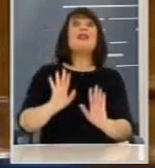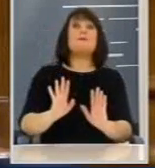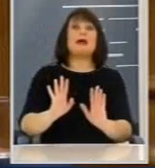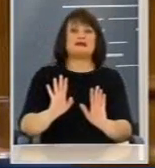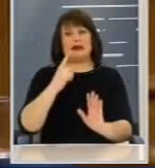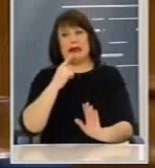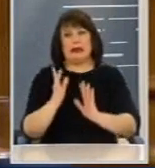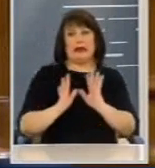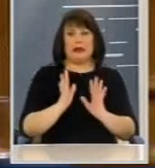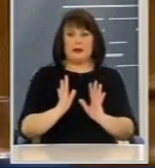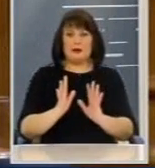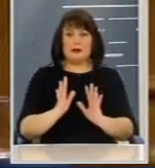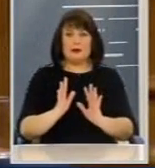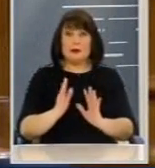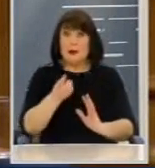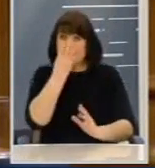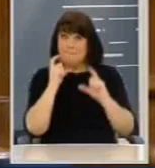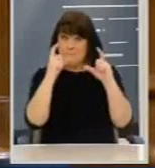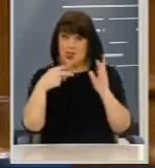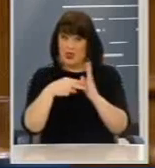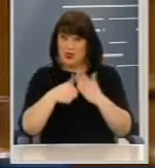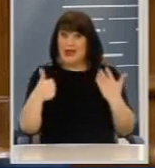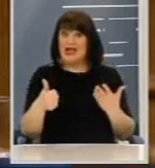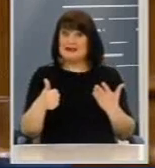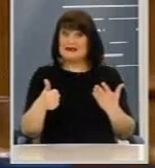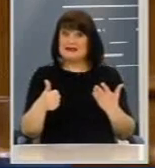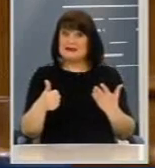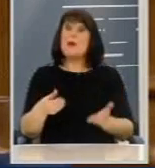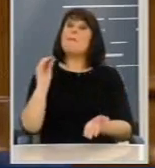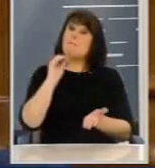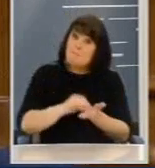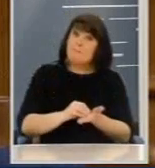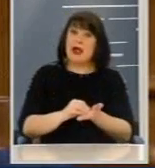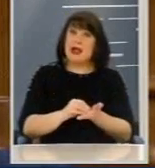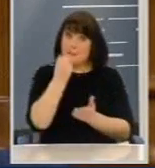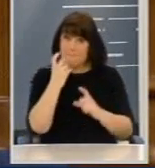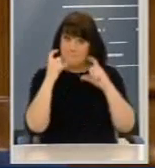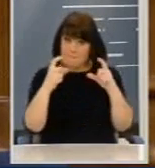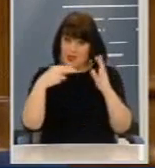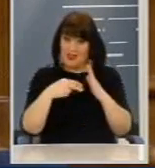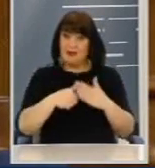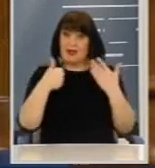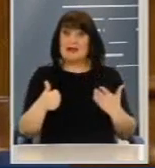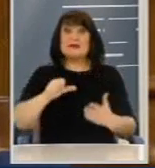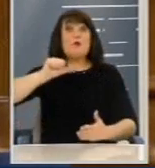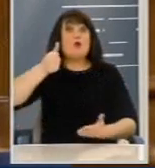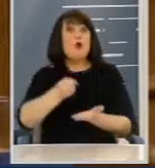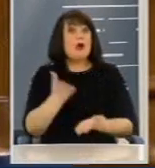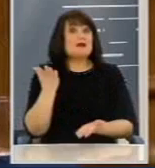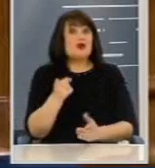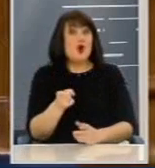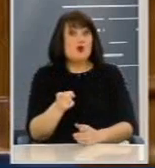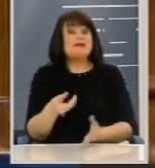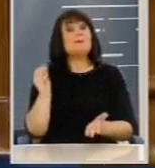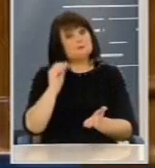θυμάστε ότι το Μάιο του 2016, όταν πάλι το Μάιο του 2016 για την πρώτη αξιολόγηση,